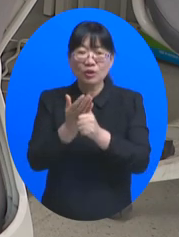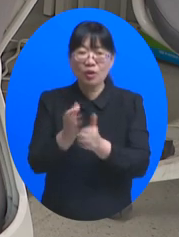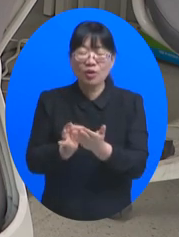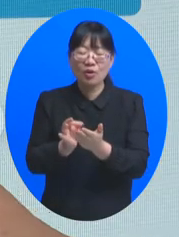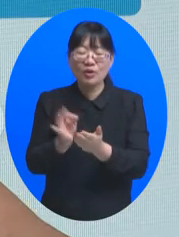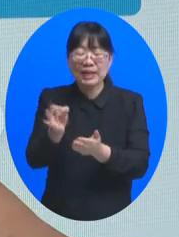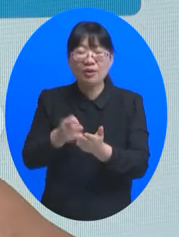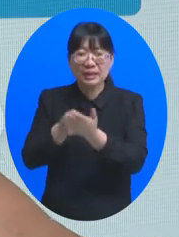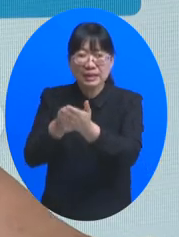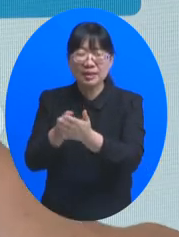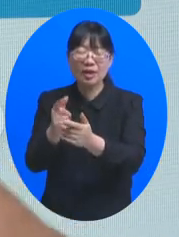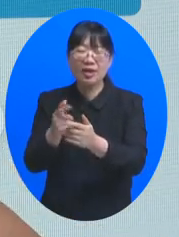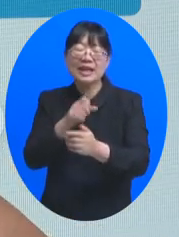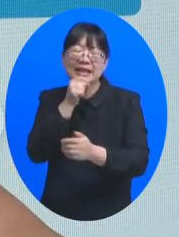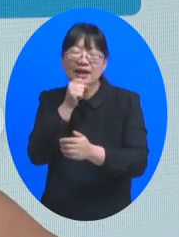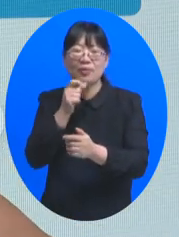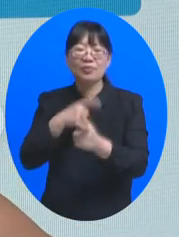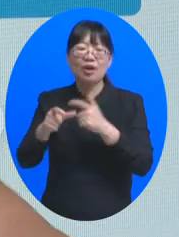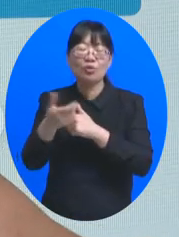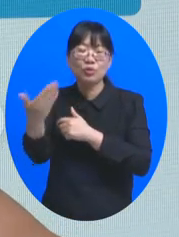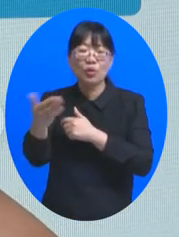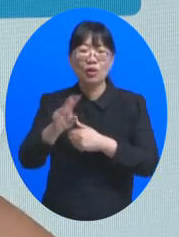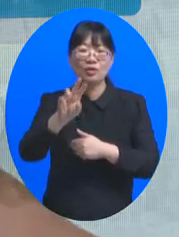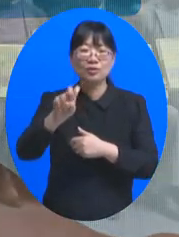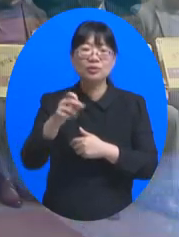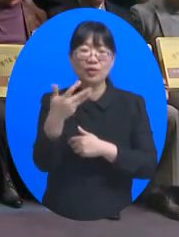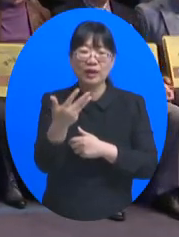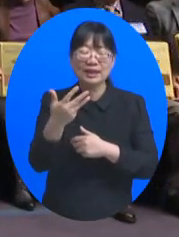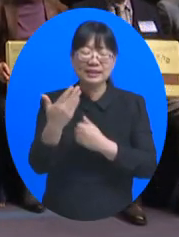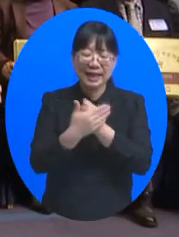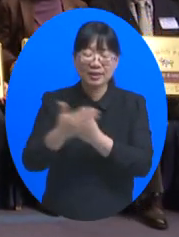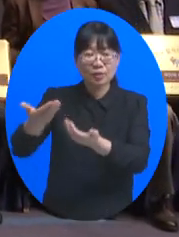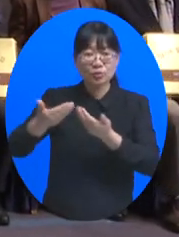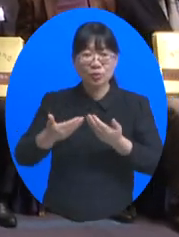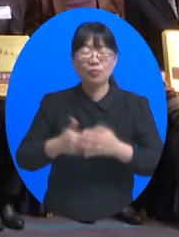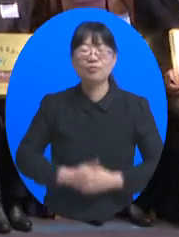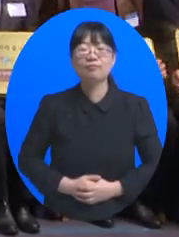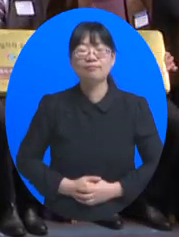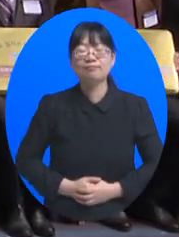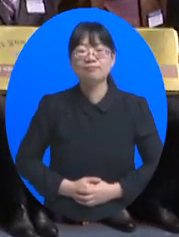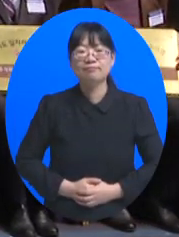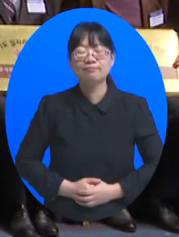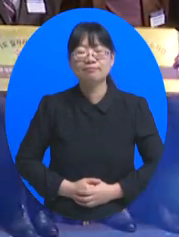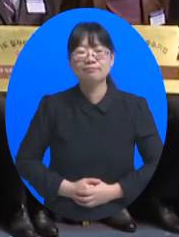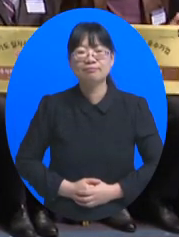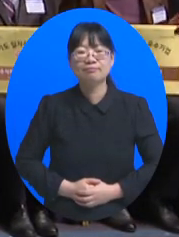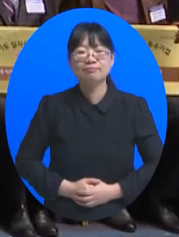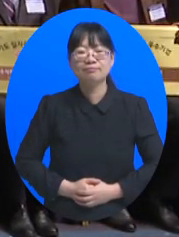총 28가지 혜택이 주어집니다. 경기지TV 최지연입니다.